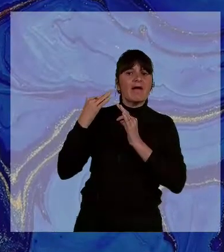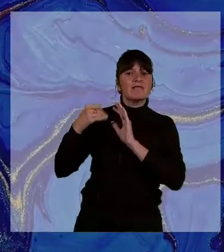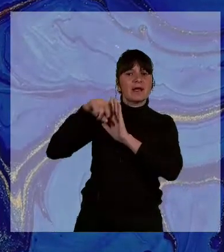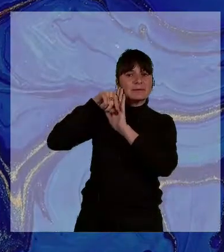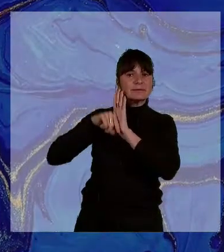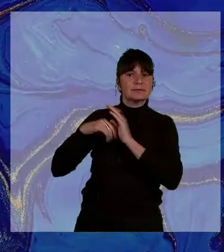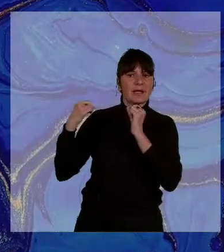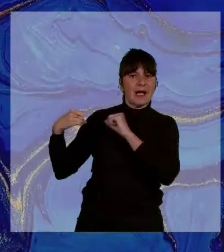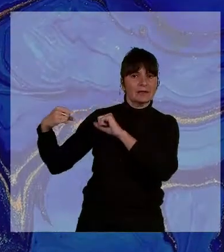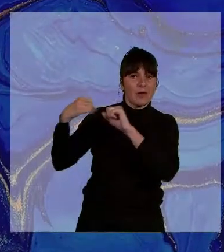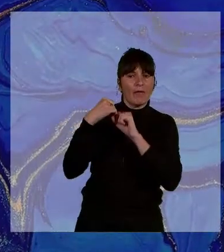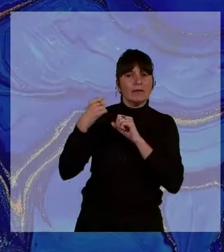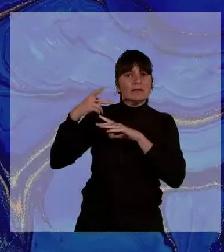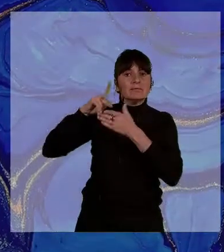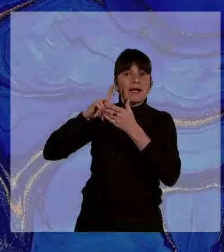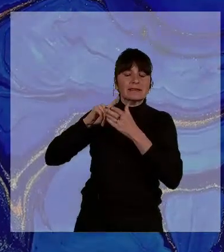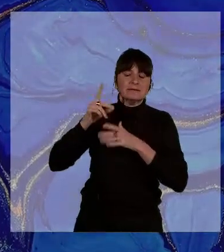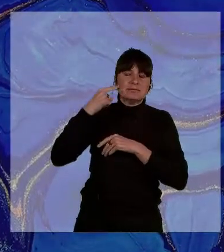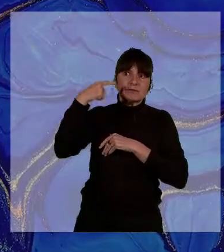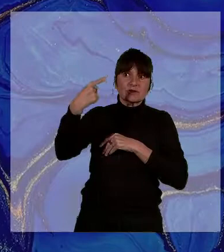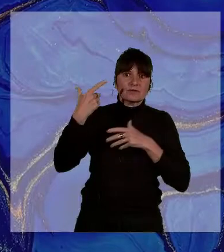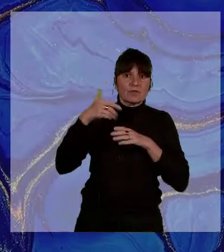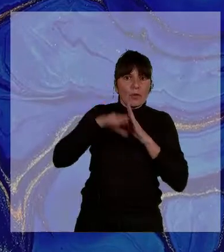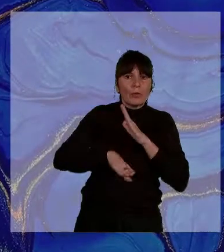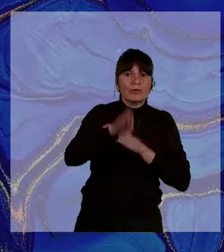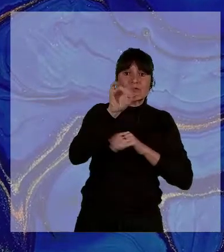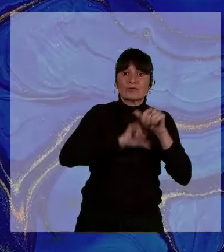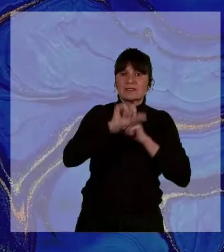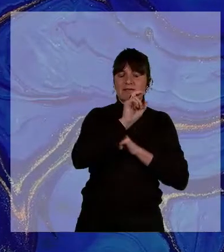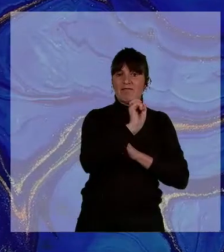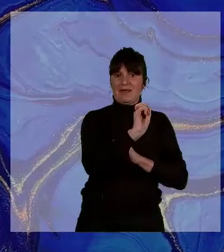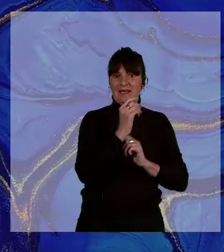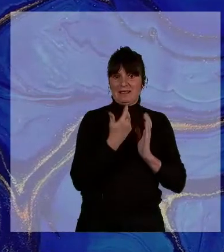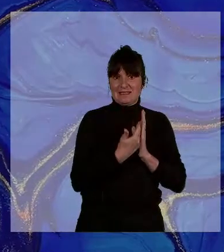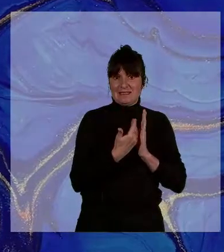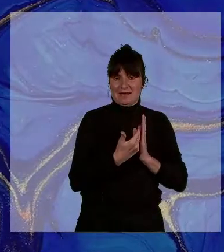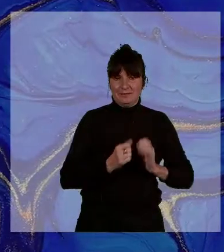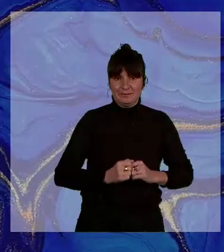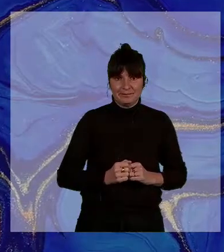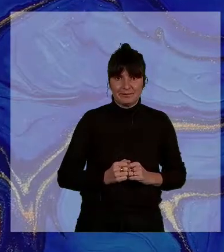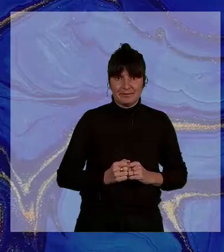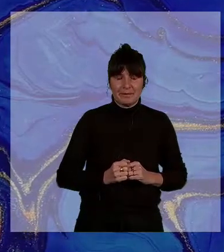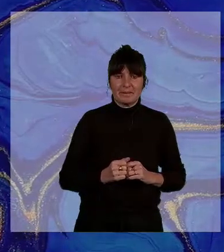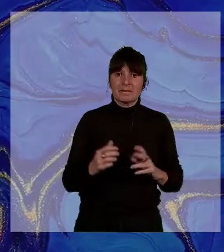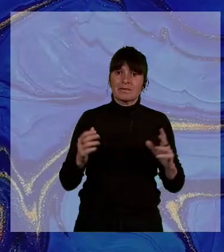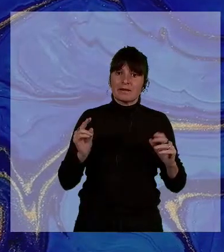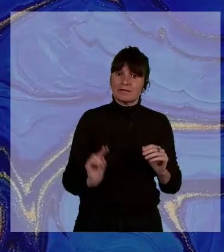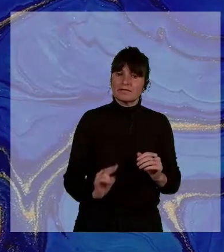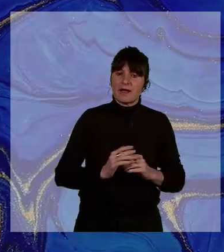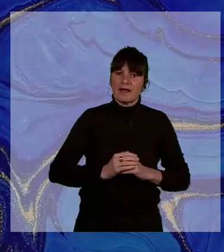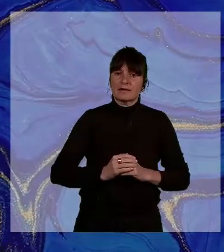est la seule relance possible. Et cela nous permettra